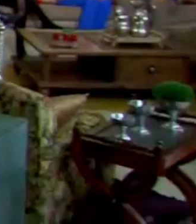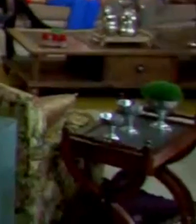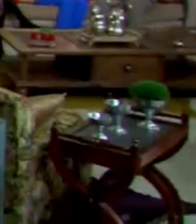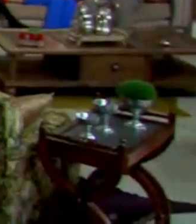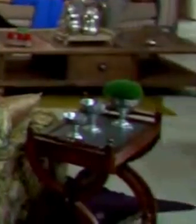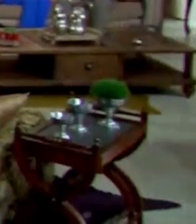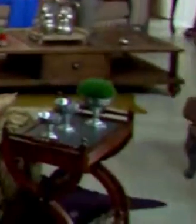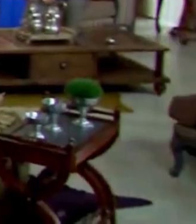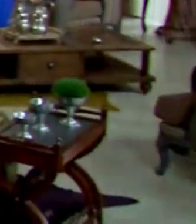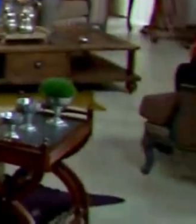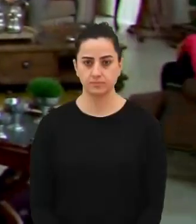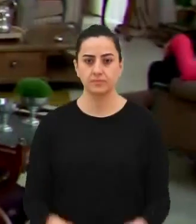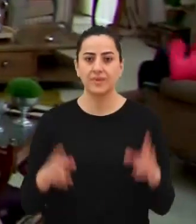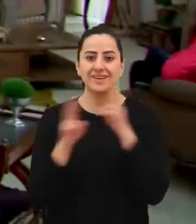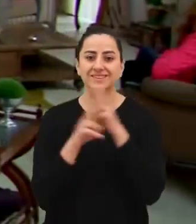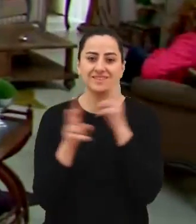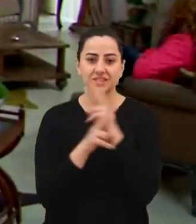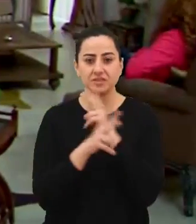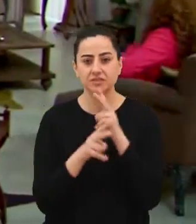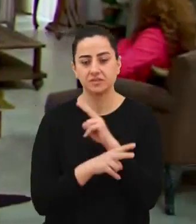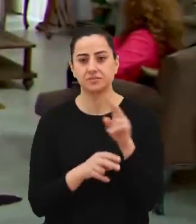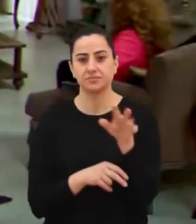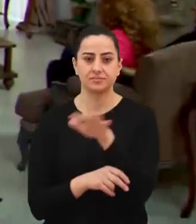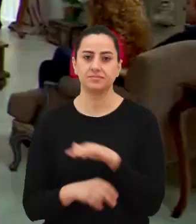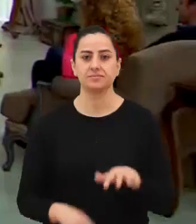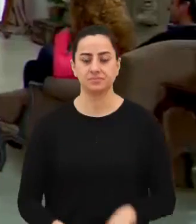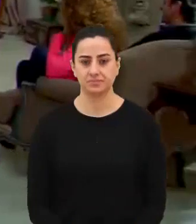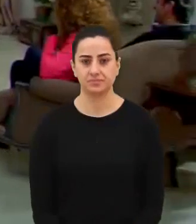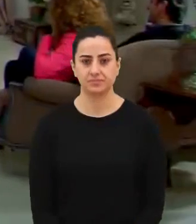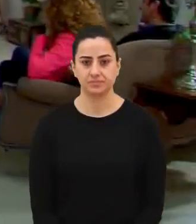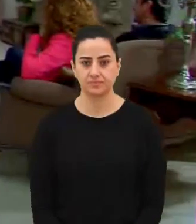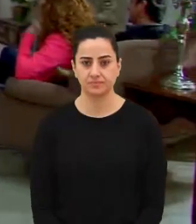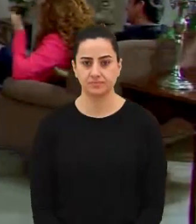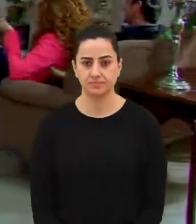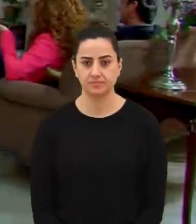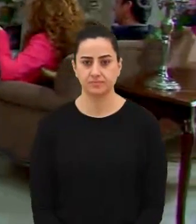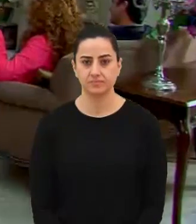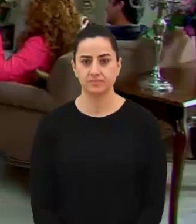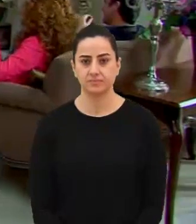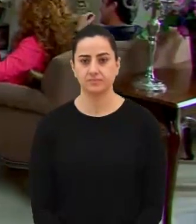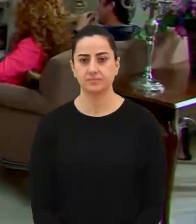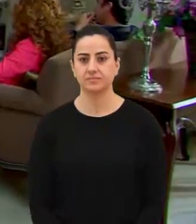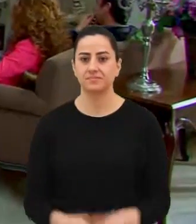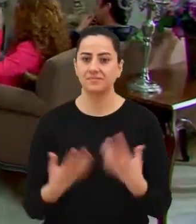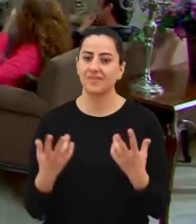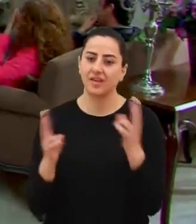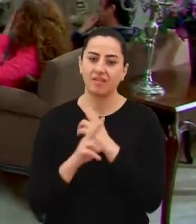Kemal, Serpil, Nurhan, Biricik, Sarp ve Rüyam salonda oturmuş kahkahalarla gülüyorlar. Nereden